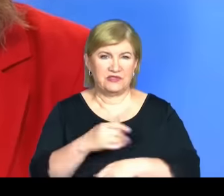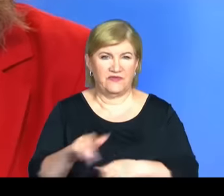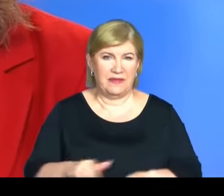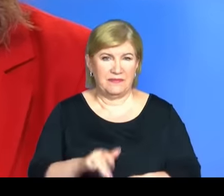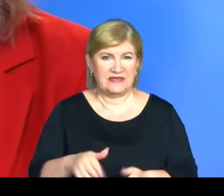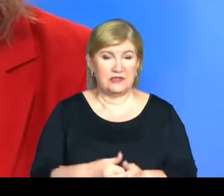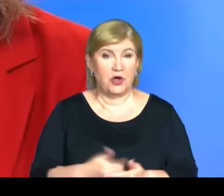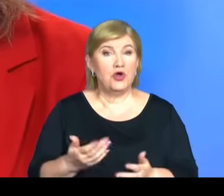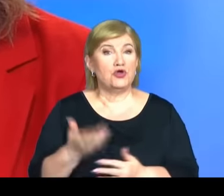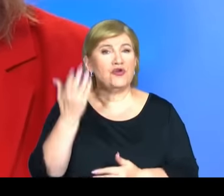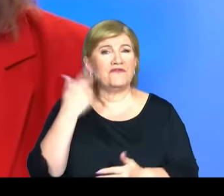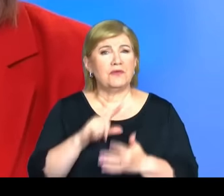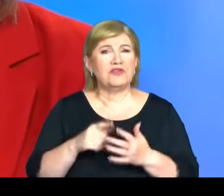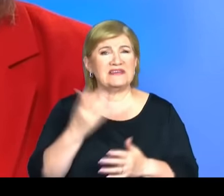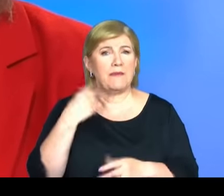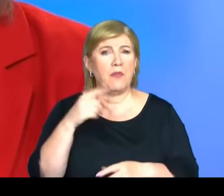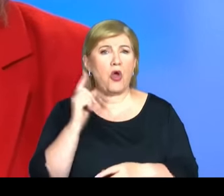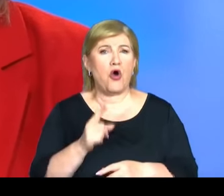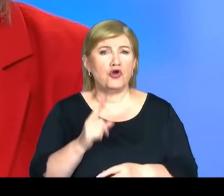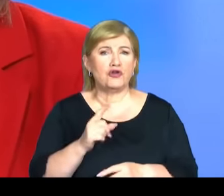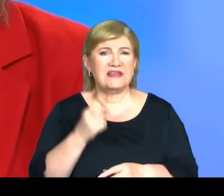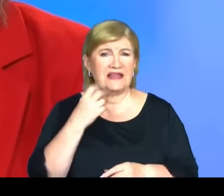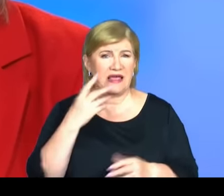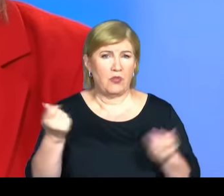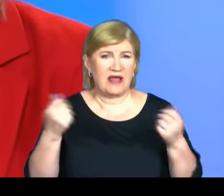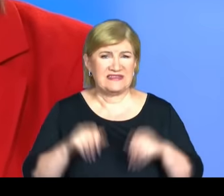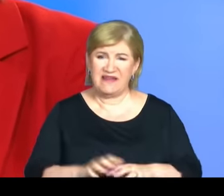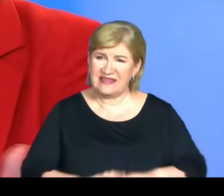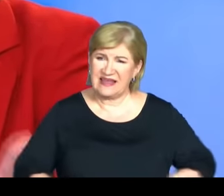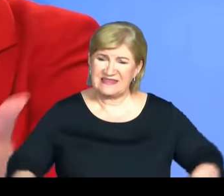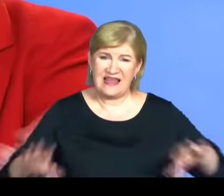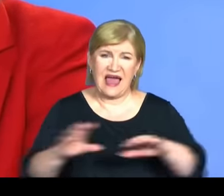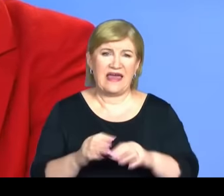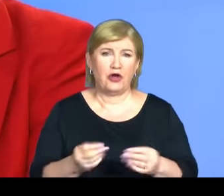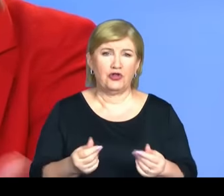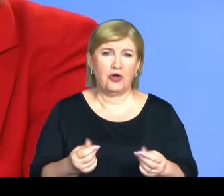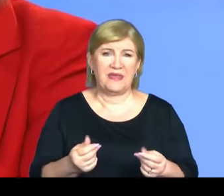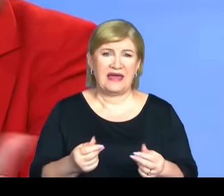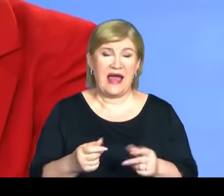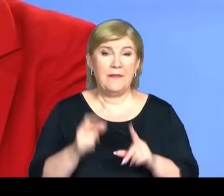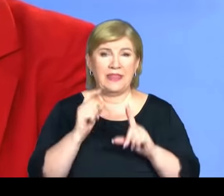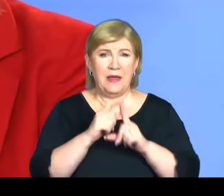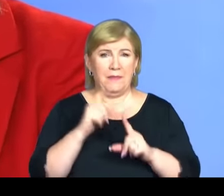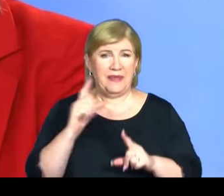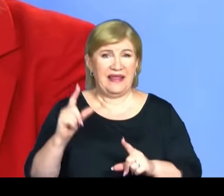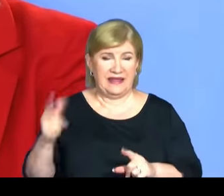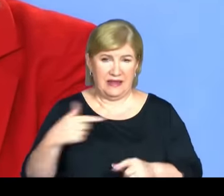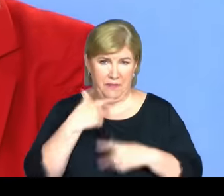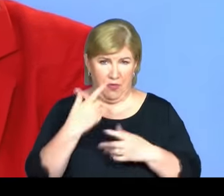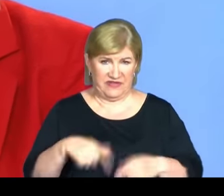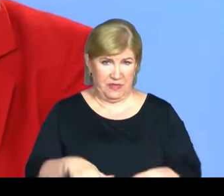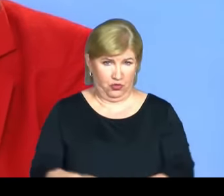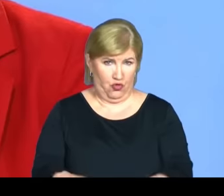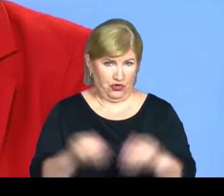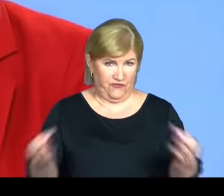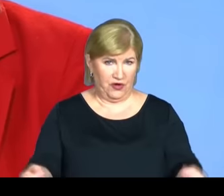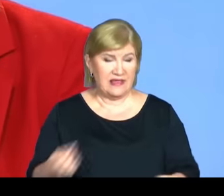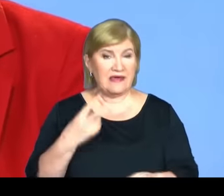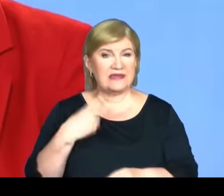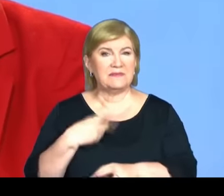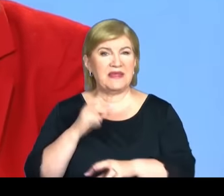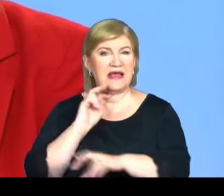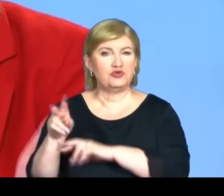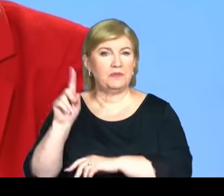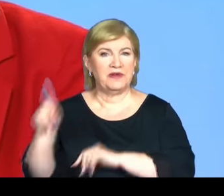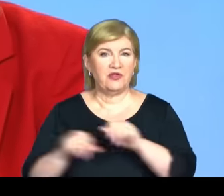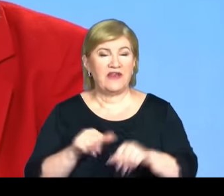čo bolo v tom čase ohrozené, keď bola zavretá celá ekonomika a pán Pellegrini, však povedzme si to tu, keď sme nastúpili do vlády,